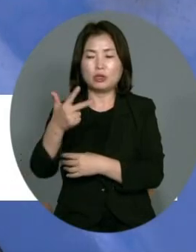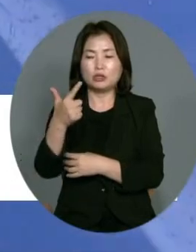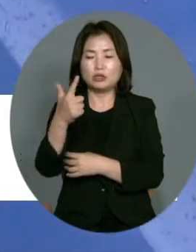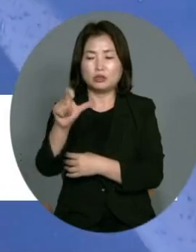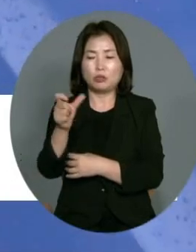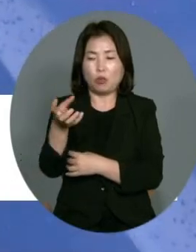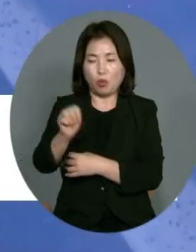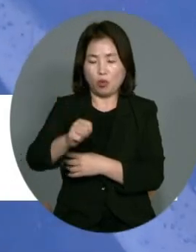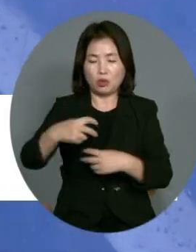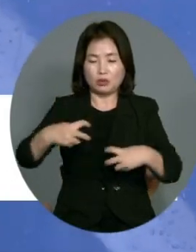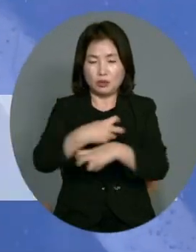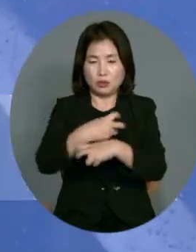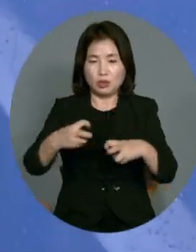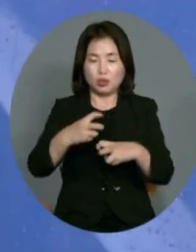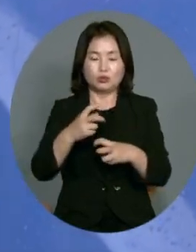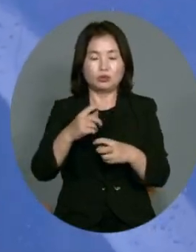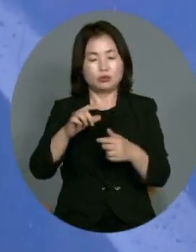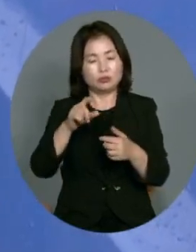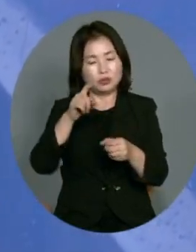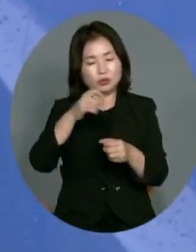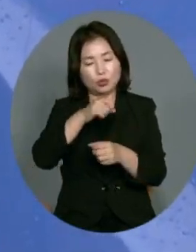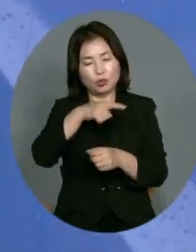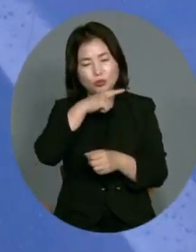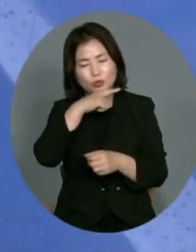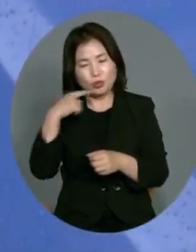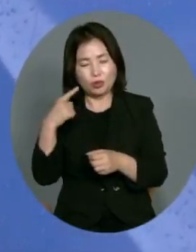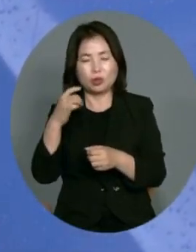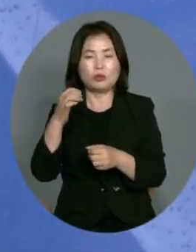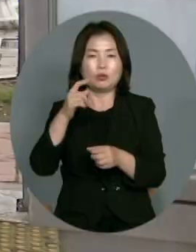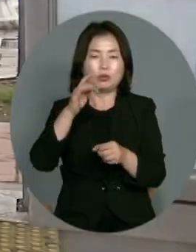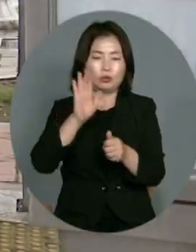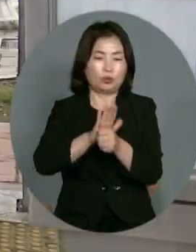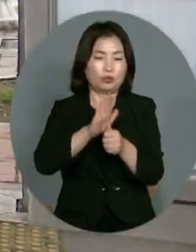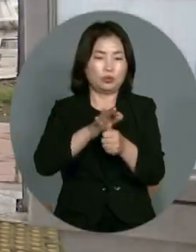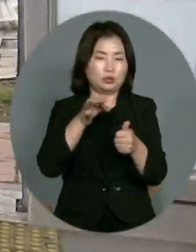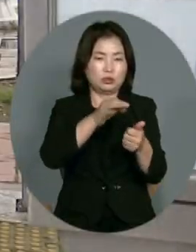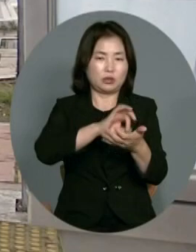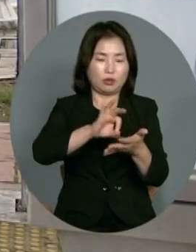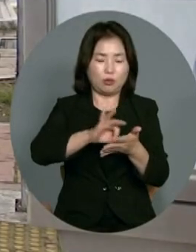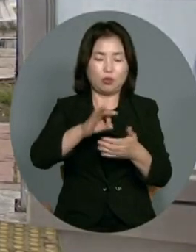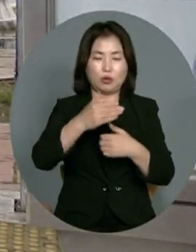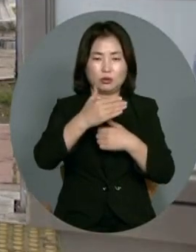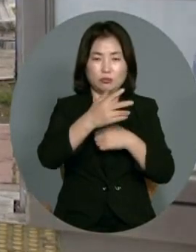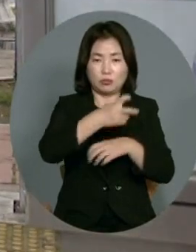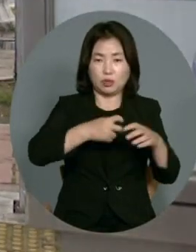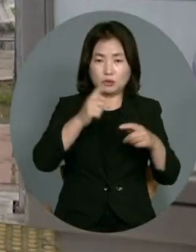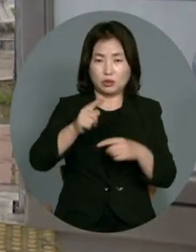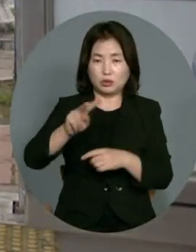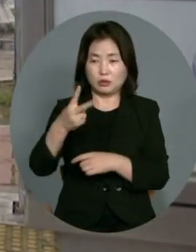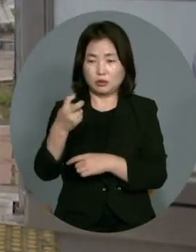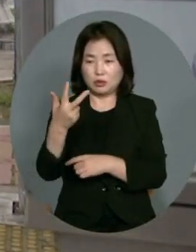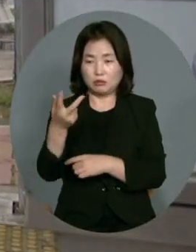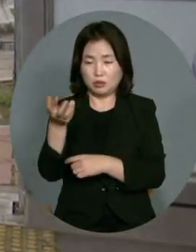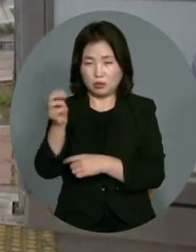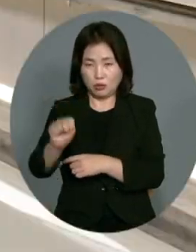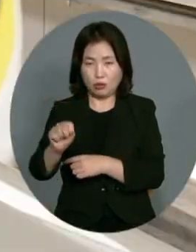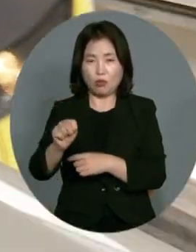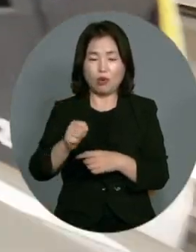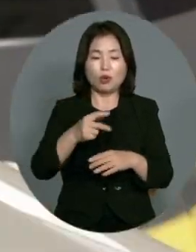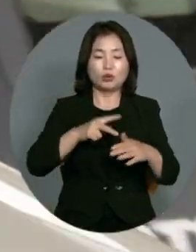원은 대중교통 운송 적자 보전에 쓰입니다. 시내버스 재정 지원에 1277억